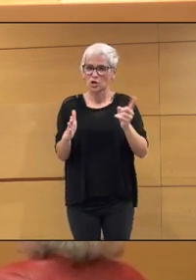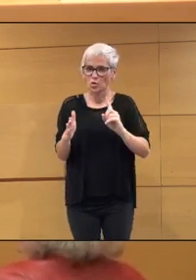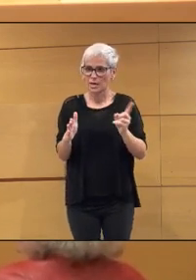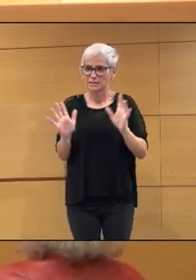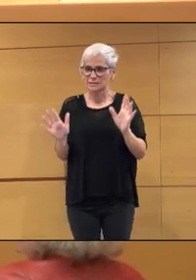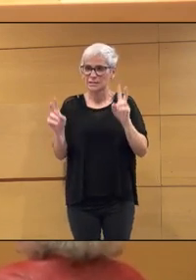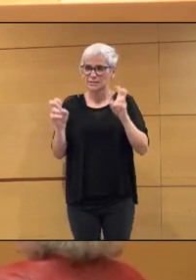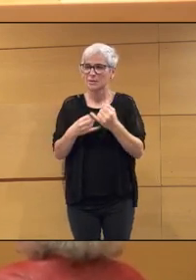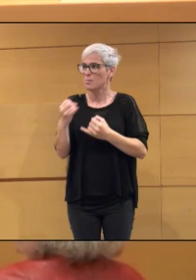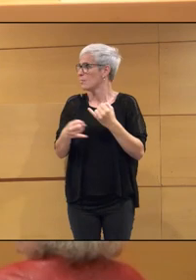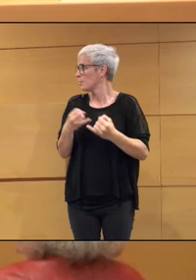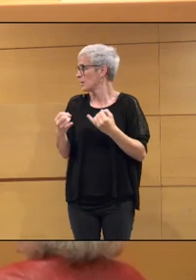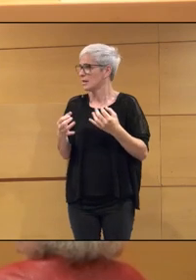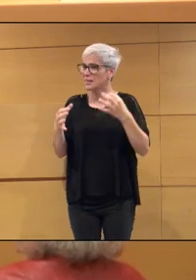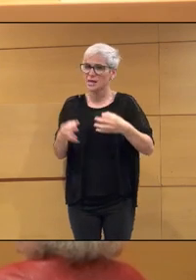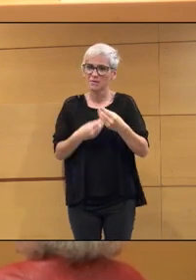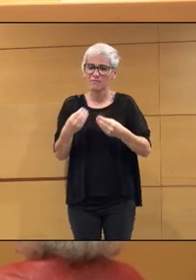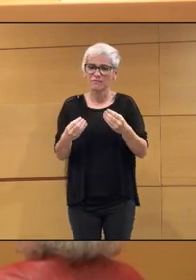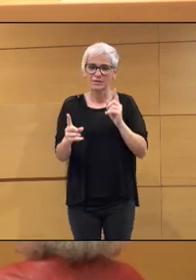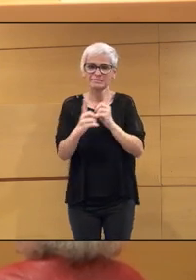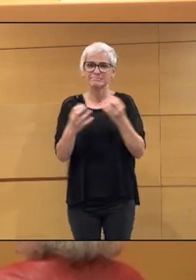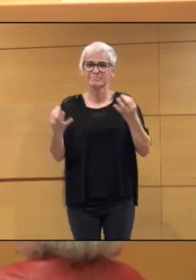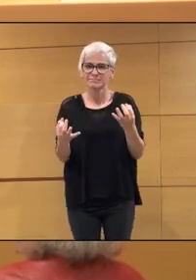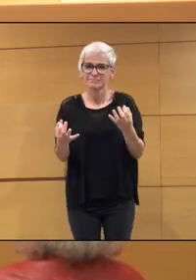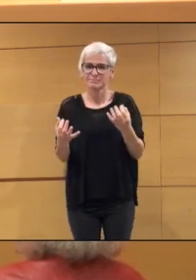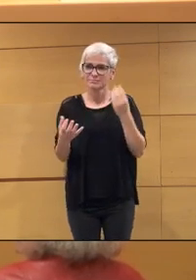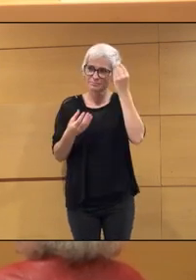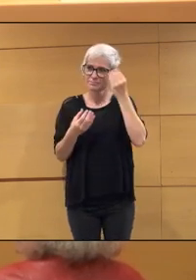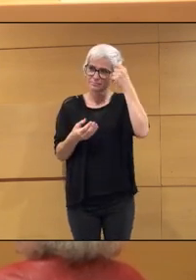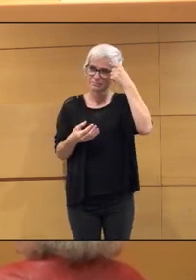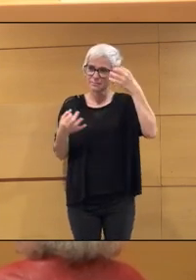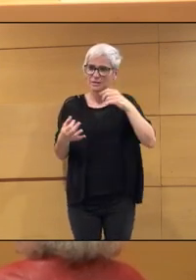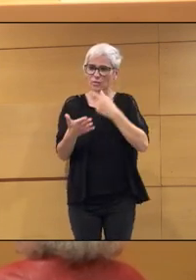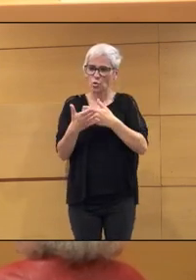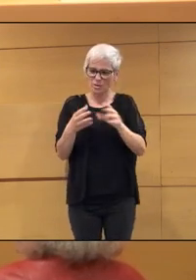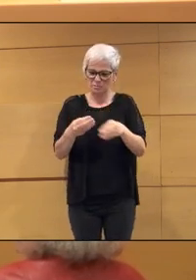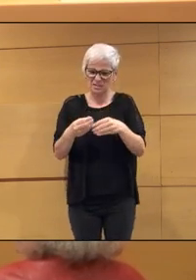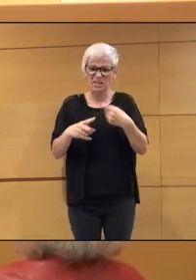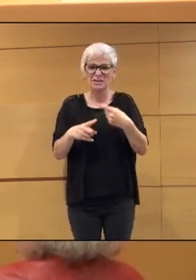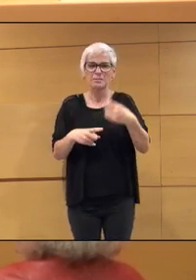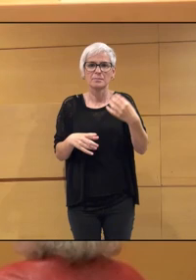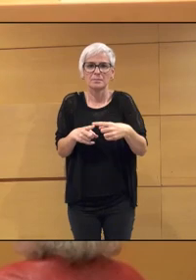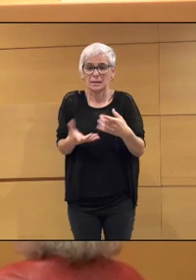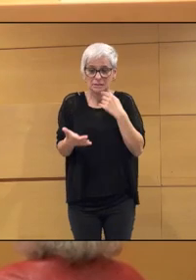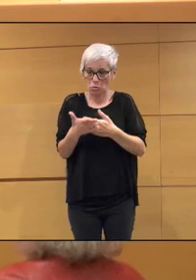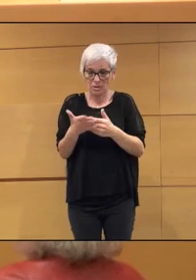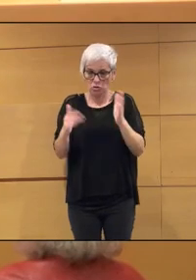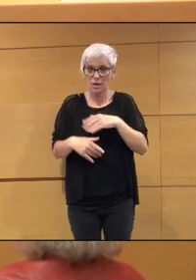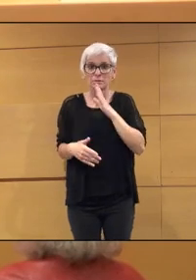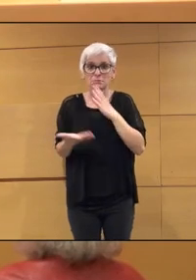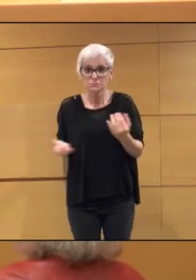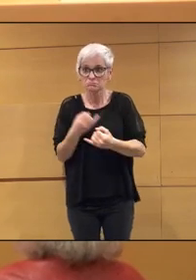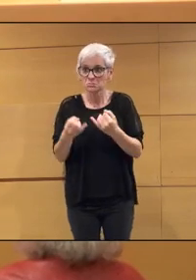l'arrel, és no hi ha per què hem de fer un document, per què hem de penjar un document. Vull dir, és que si no hi hagués aquest document, tot aquest problema